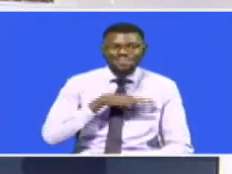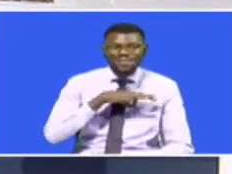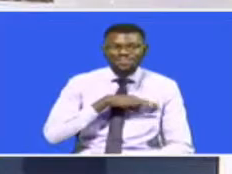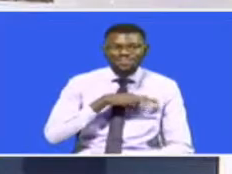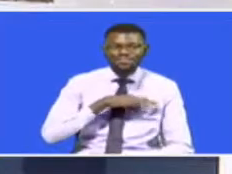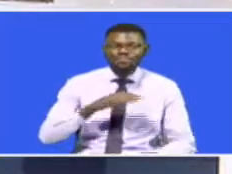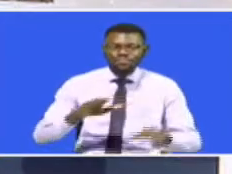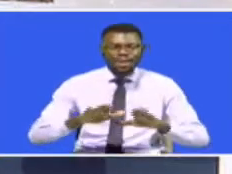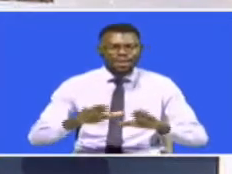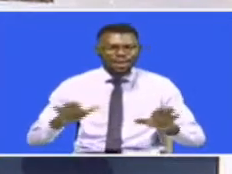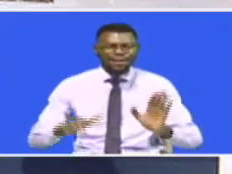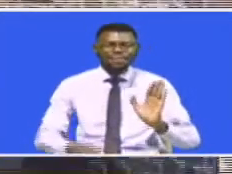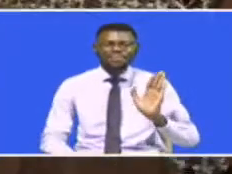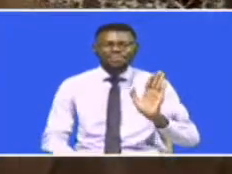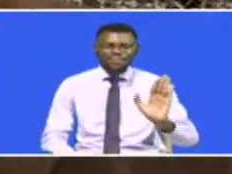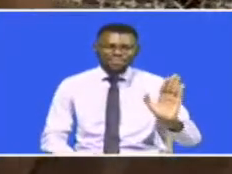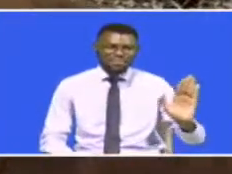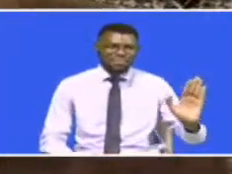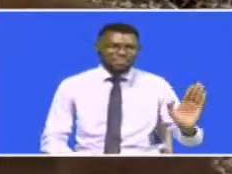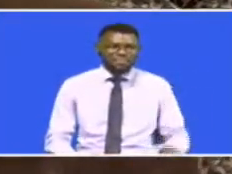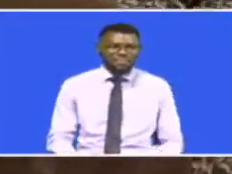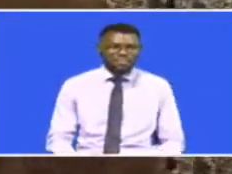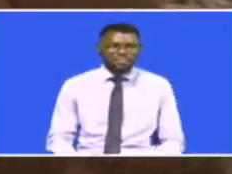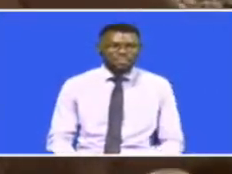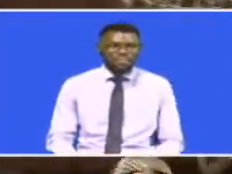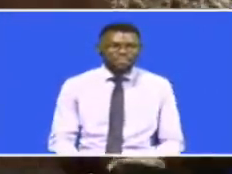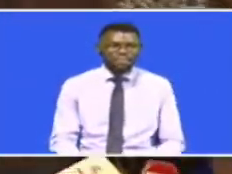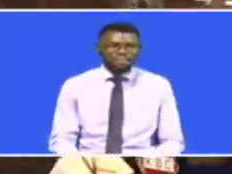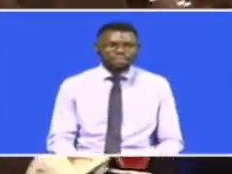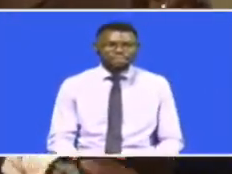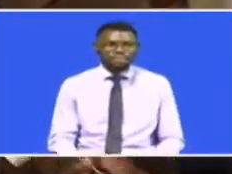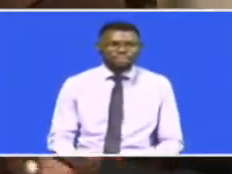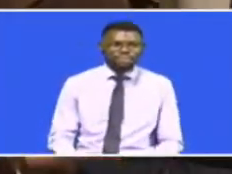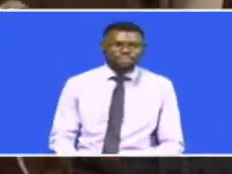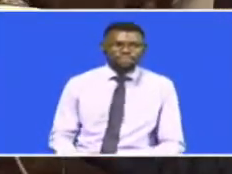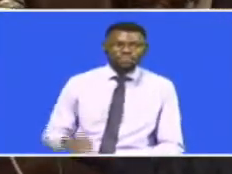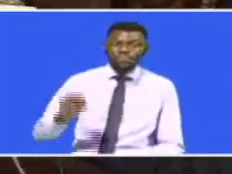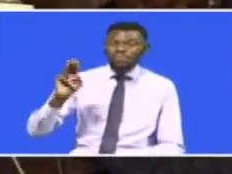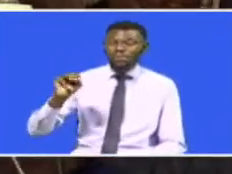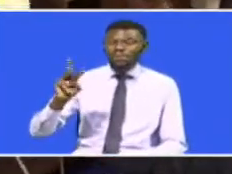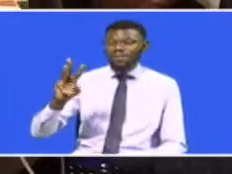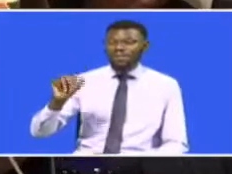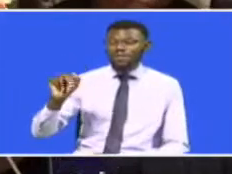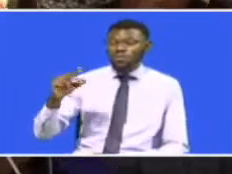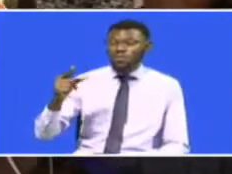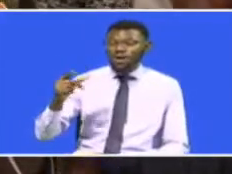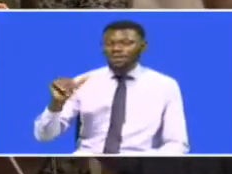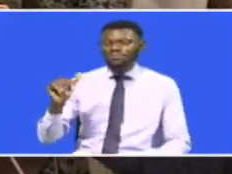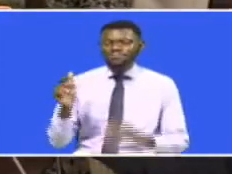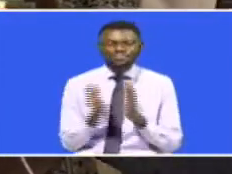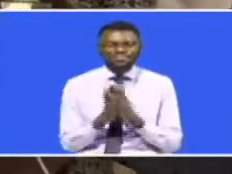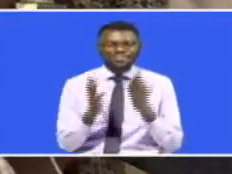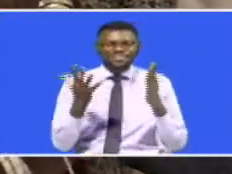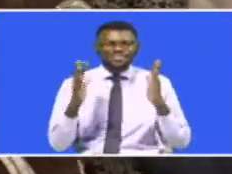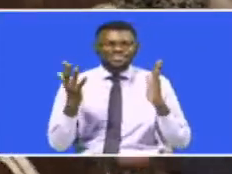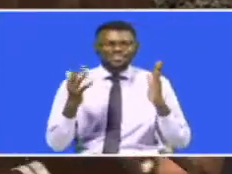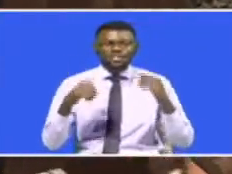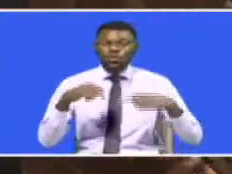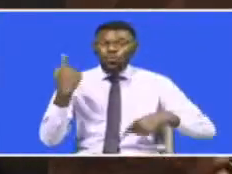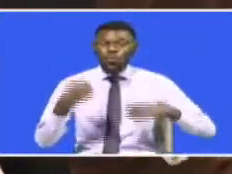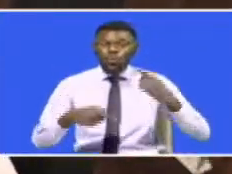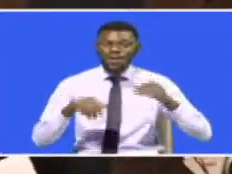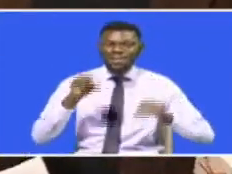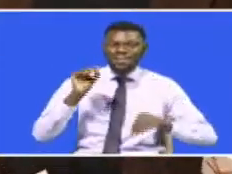faida ya ardhi yao. Mr. David Mwangi, congratulations for having won this